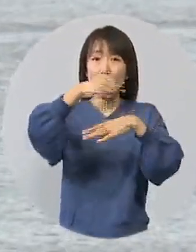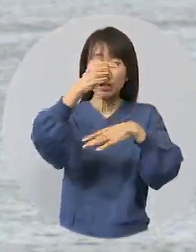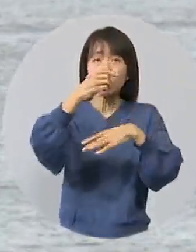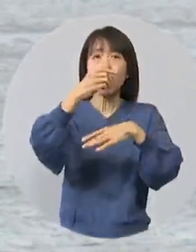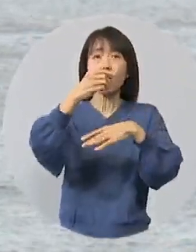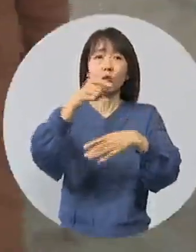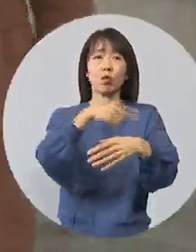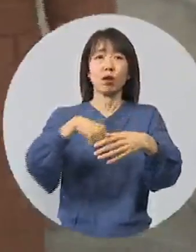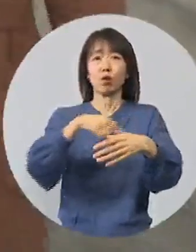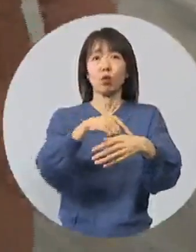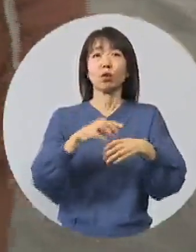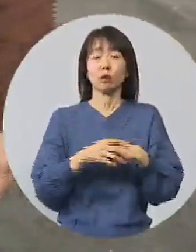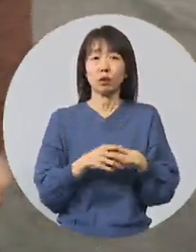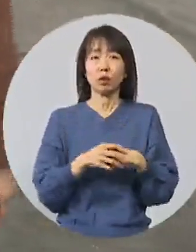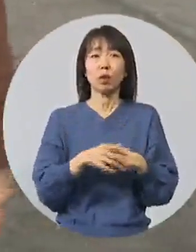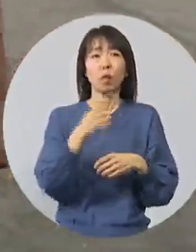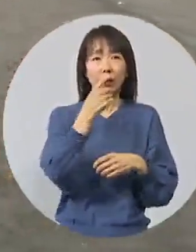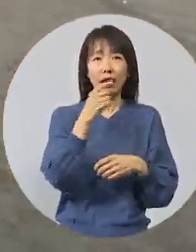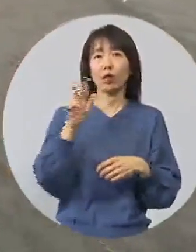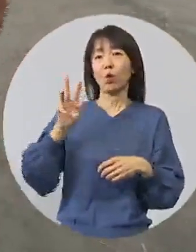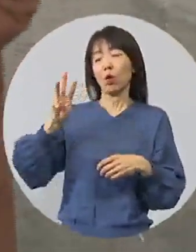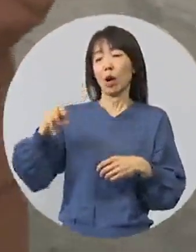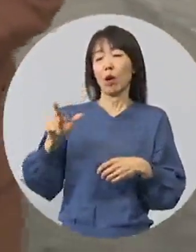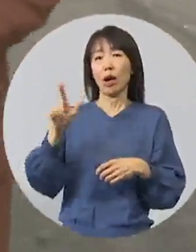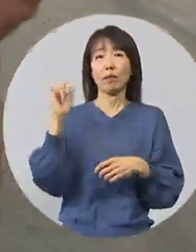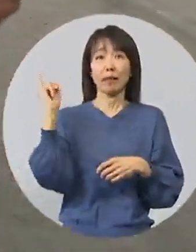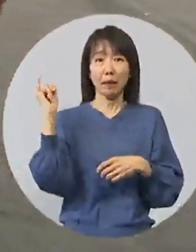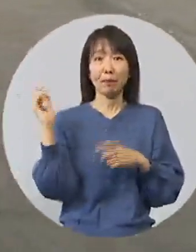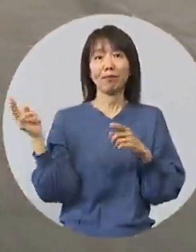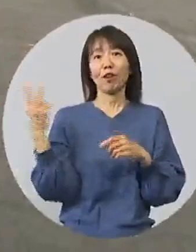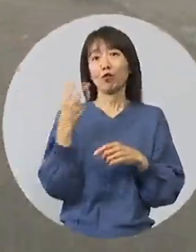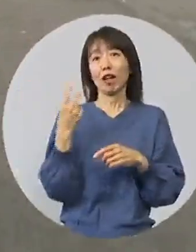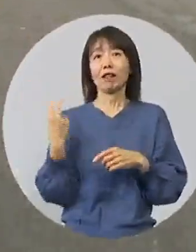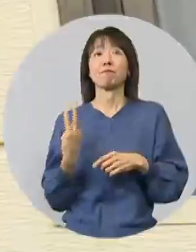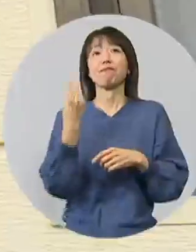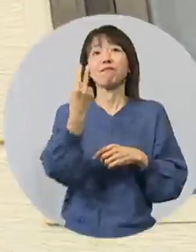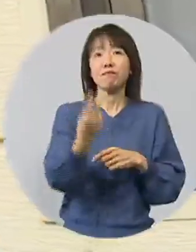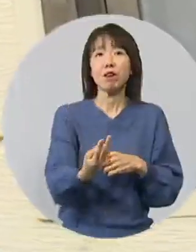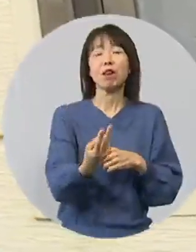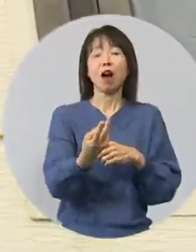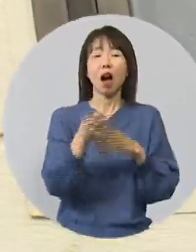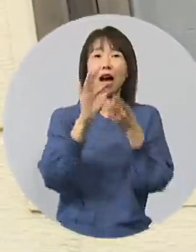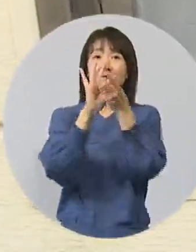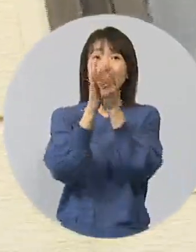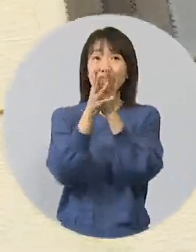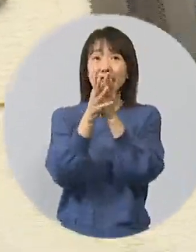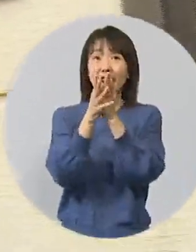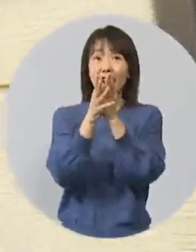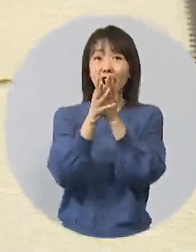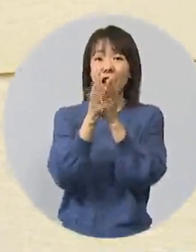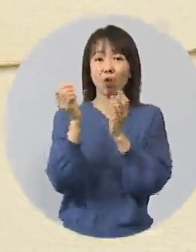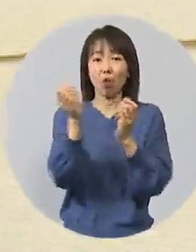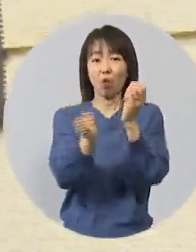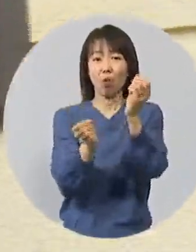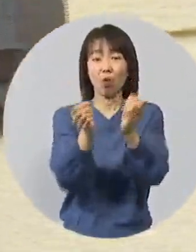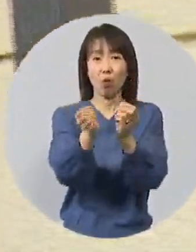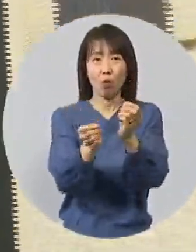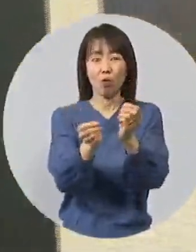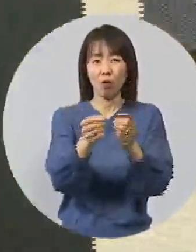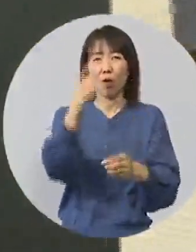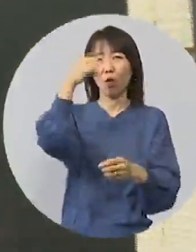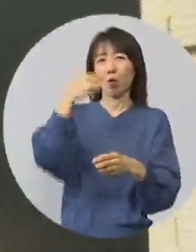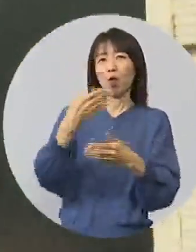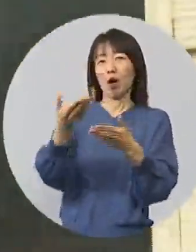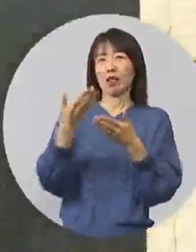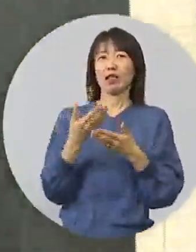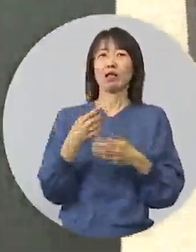分。私と川上さんは新春に華やかな気分になれることをしたいということで華道を教わ